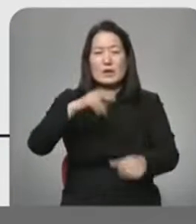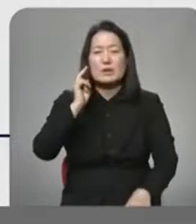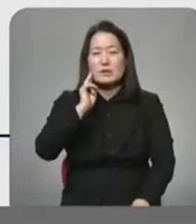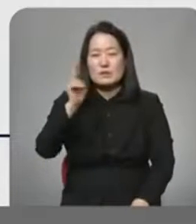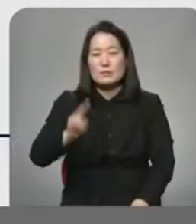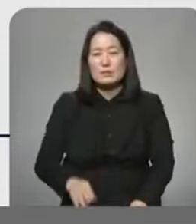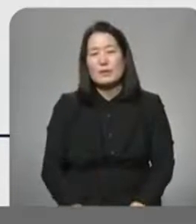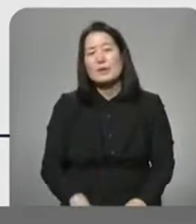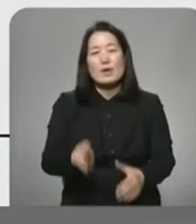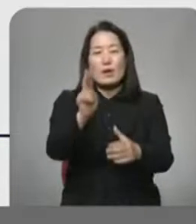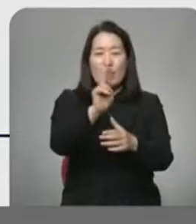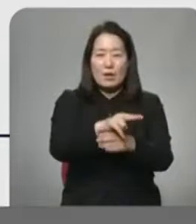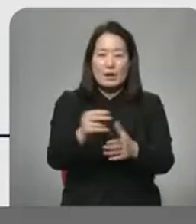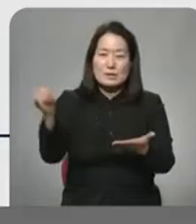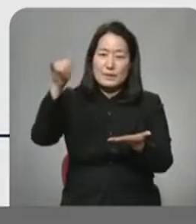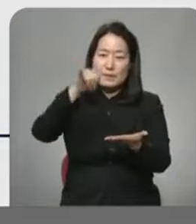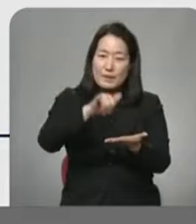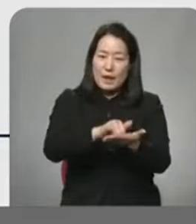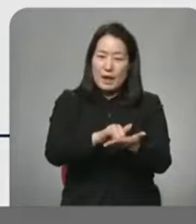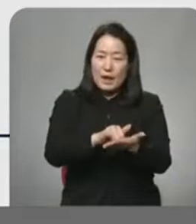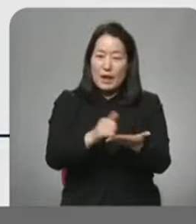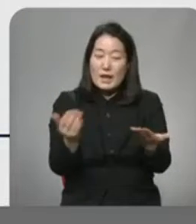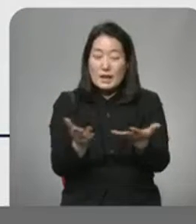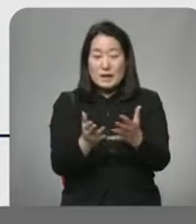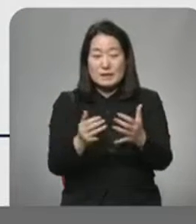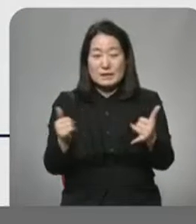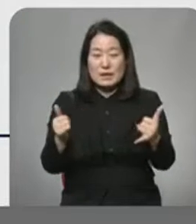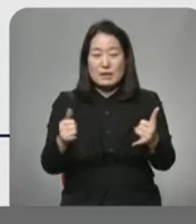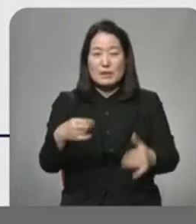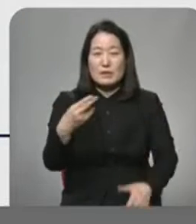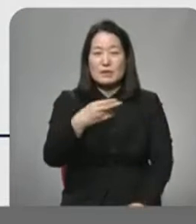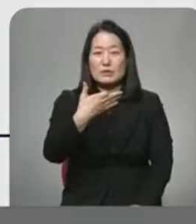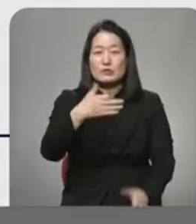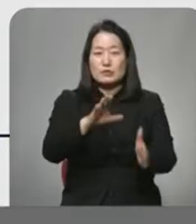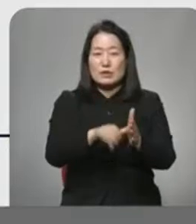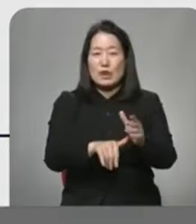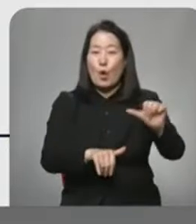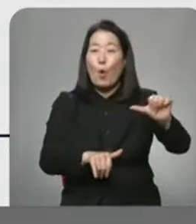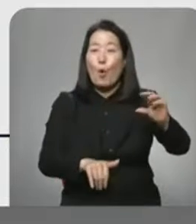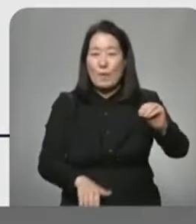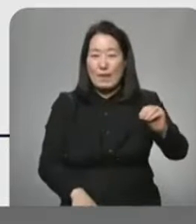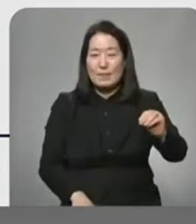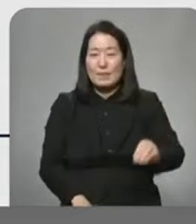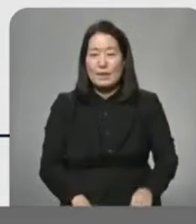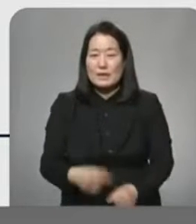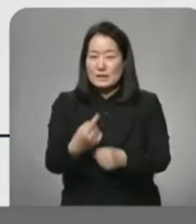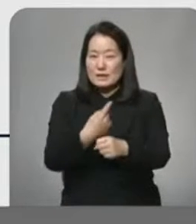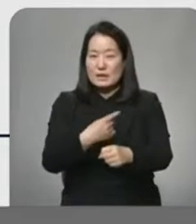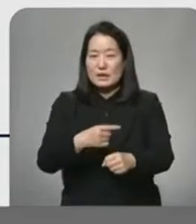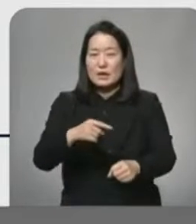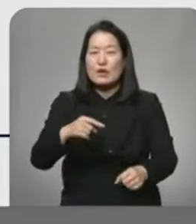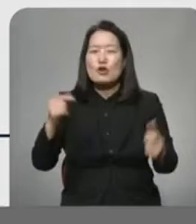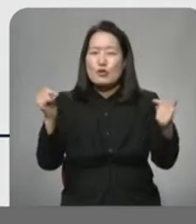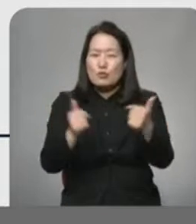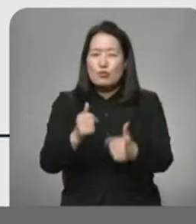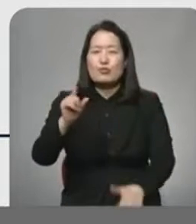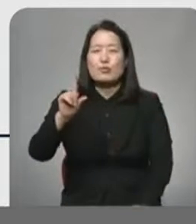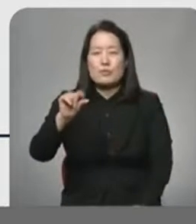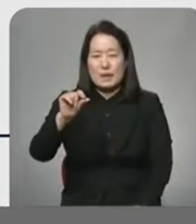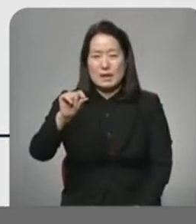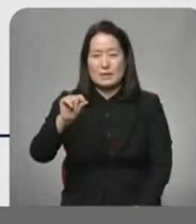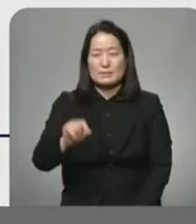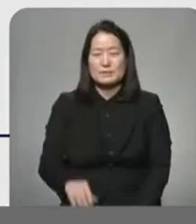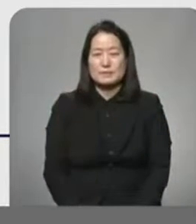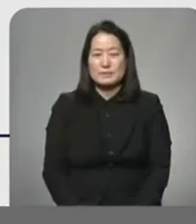고용허가제 를 통해 국내에 입국한 외국인 노동자는 2019년 5만여명 에서 지난해 만여 명 까지 줄었습니다